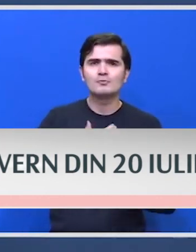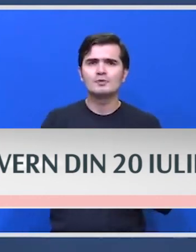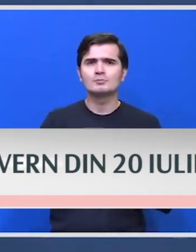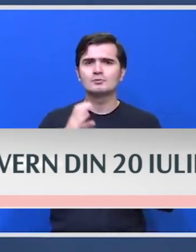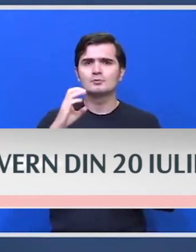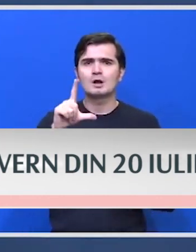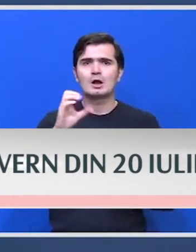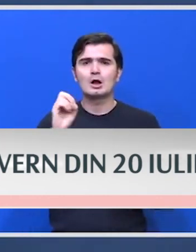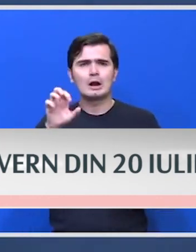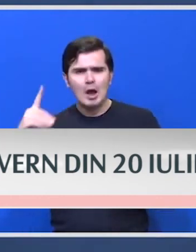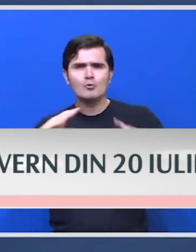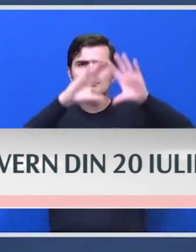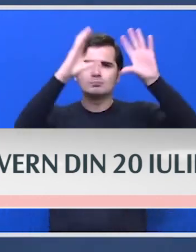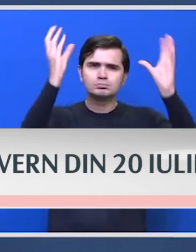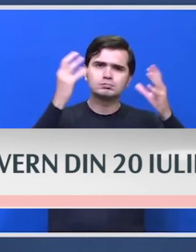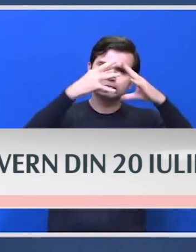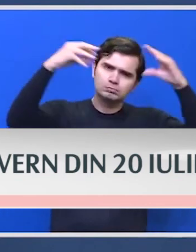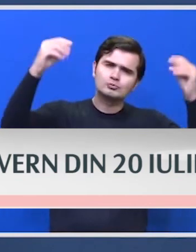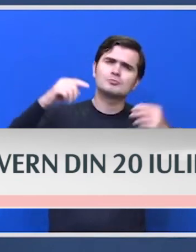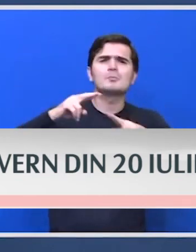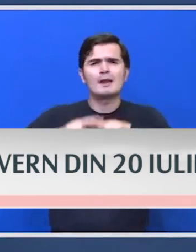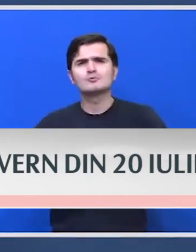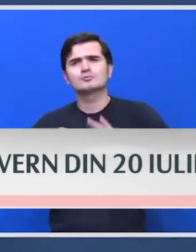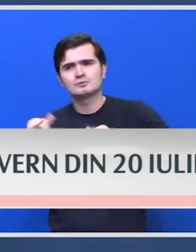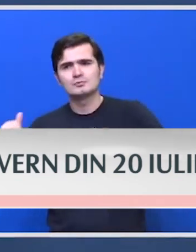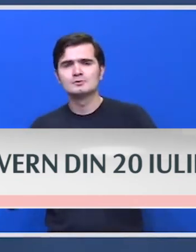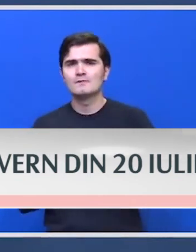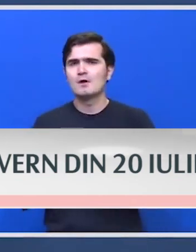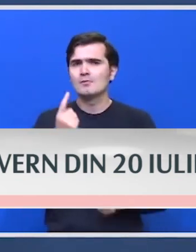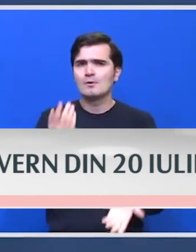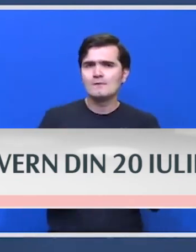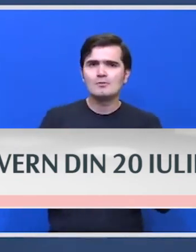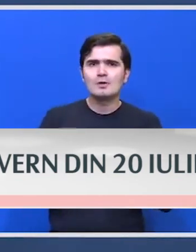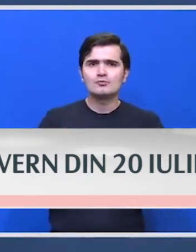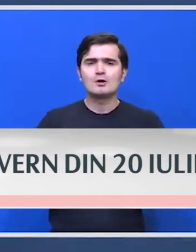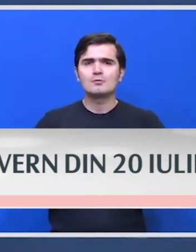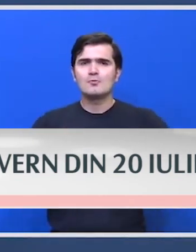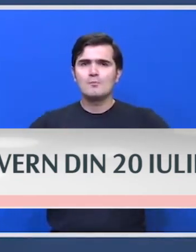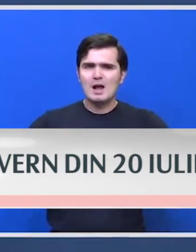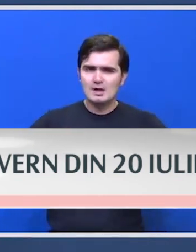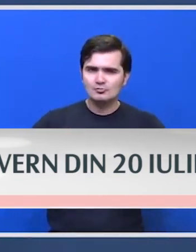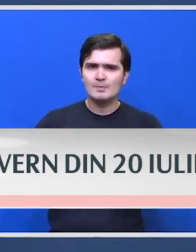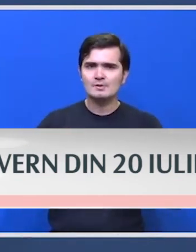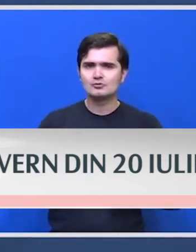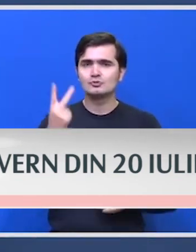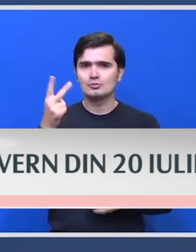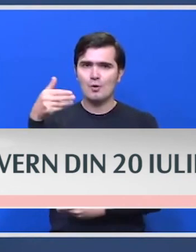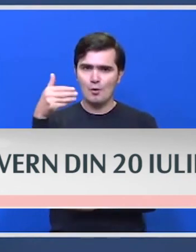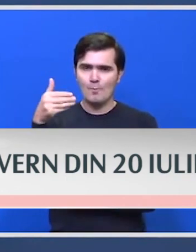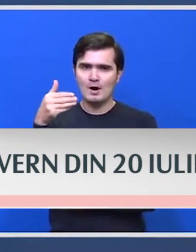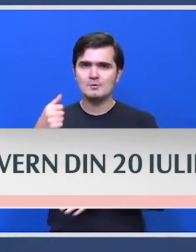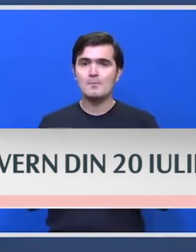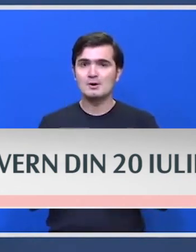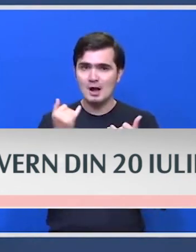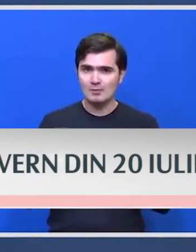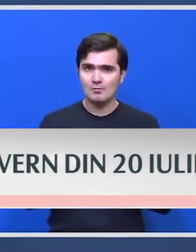restul situațiilor. Îmi fac o evaluare și a actualului management la cele două companii și, cel puțin în acest moment,